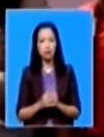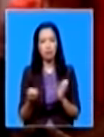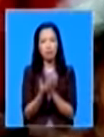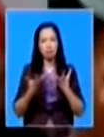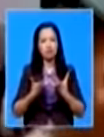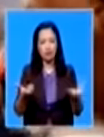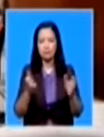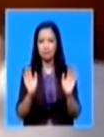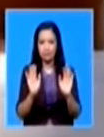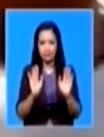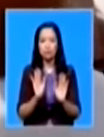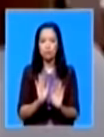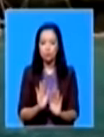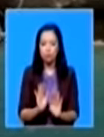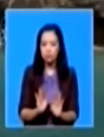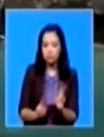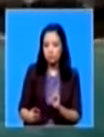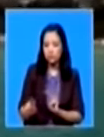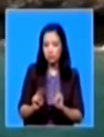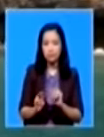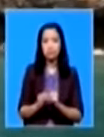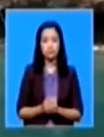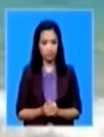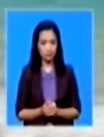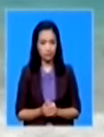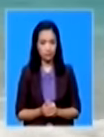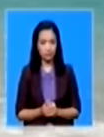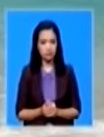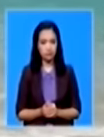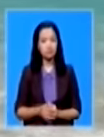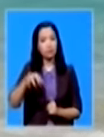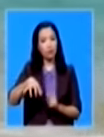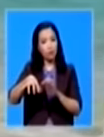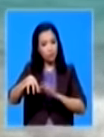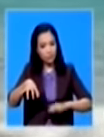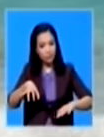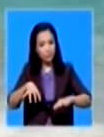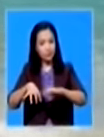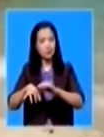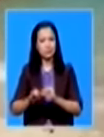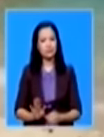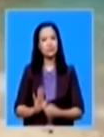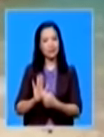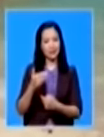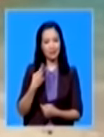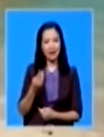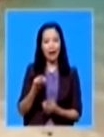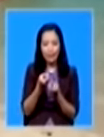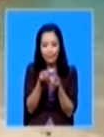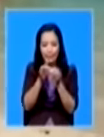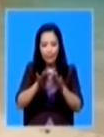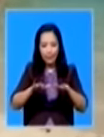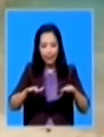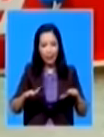ายไม่ได้กำชับเจ้าหน้าที่ไปไม่ว่าจะ เป็นเกาะหรือเป็นอะไรทั้งนี้ก็มีที่ตัวอย่างอันที่หาดนพรัตรา